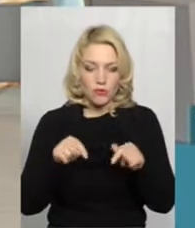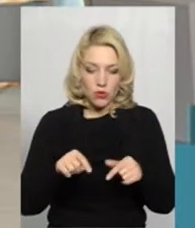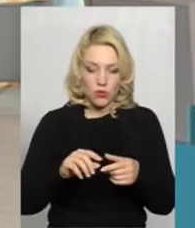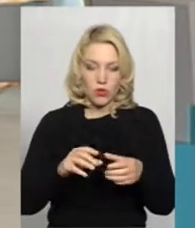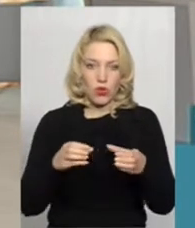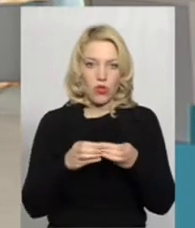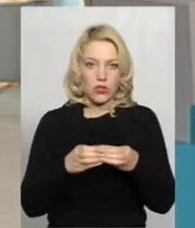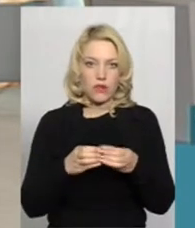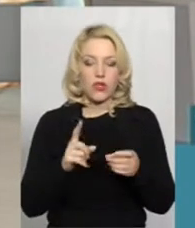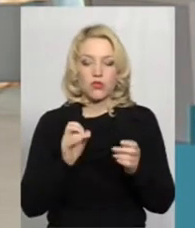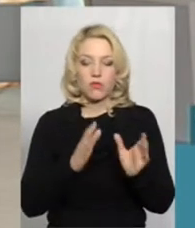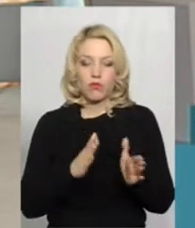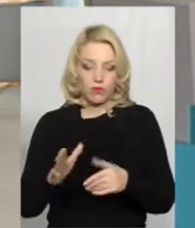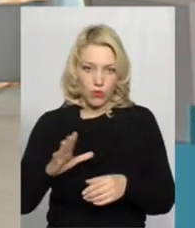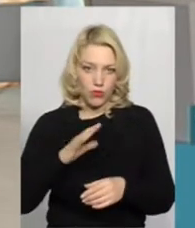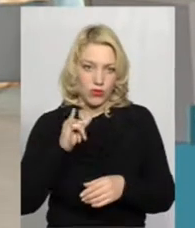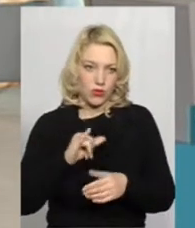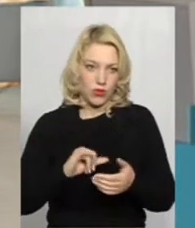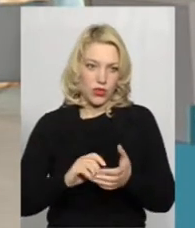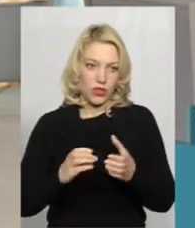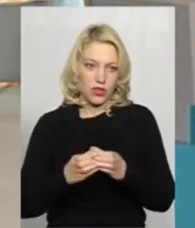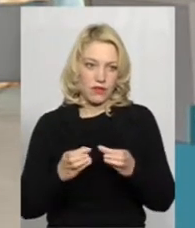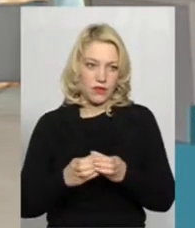колективі, проблему, навести лад і працювати далі.